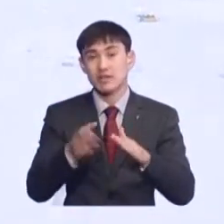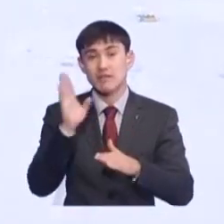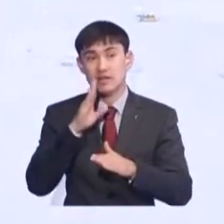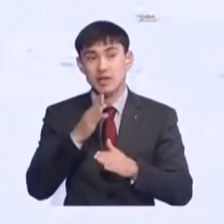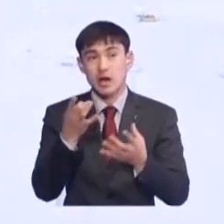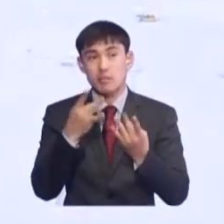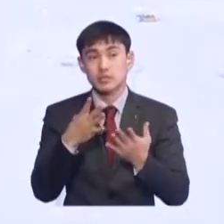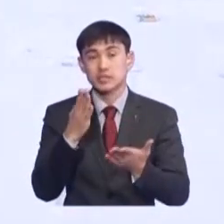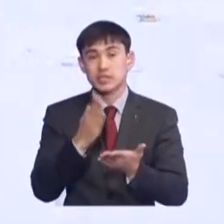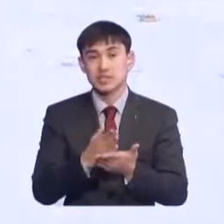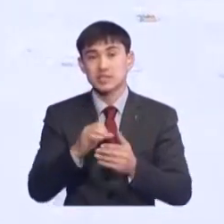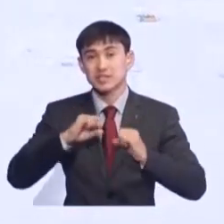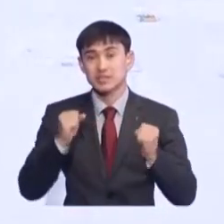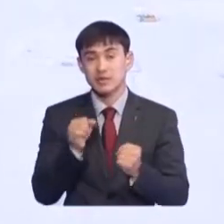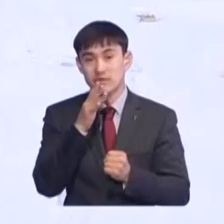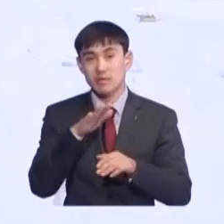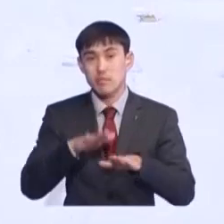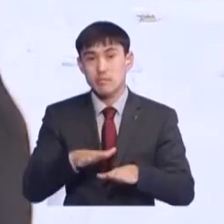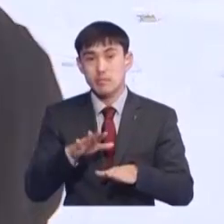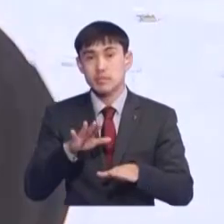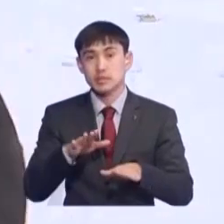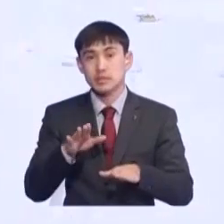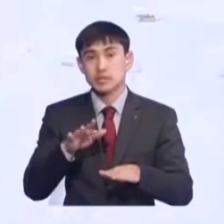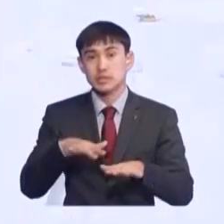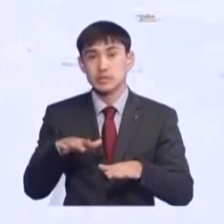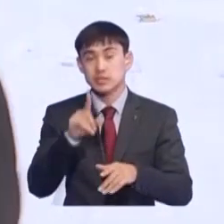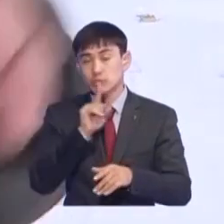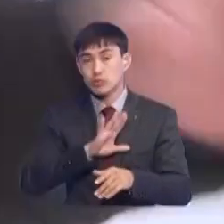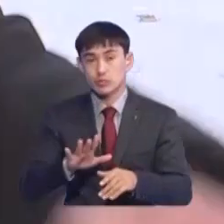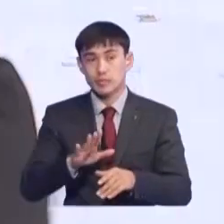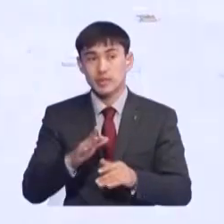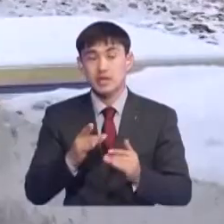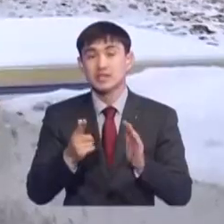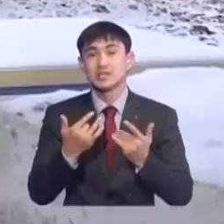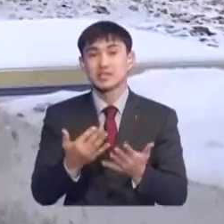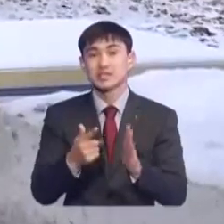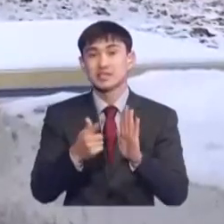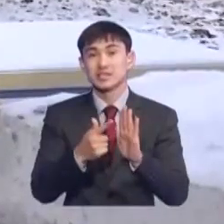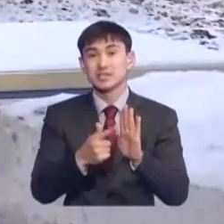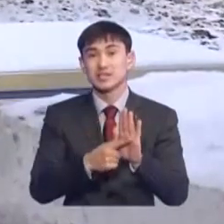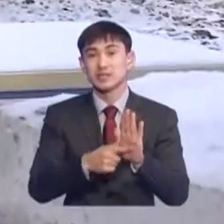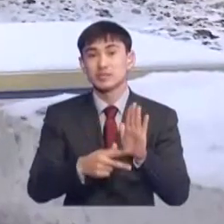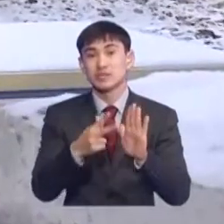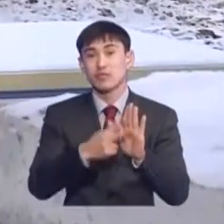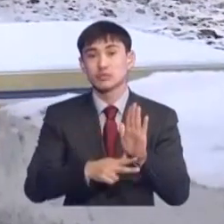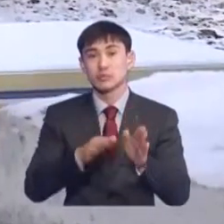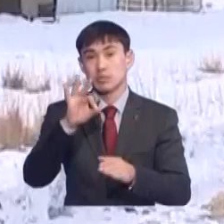А обычно это происходит в зимнее время не будет использовать её всего мы выдвинули требований из них 70%